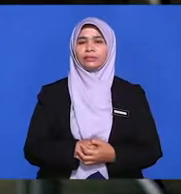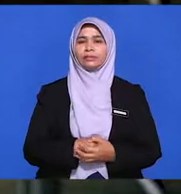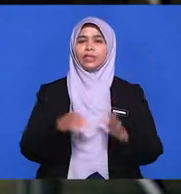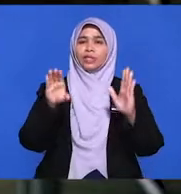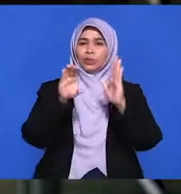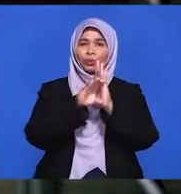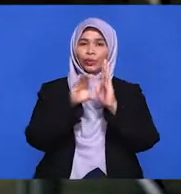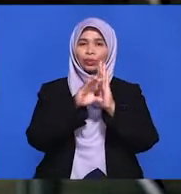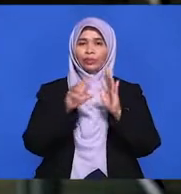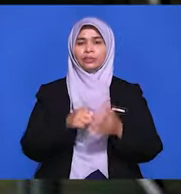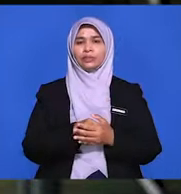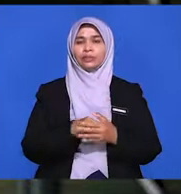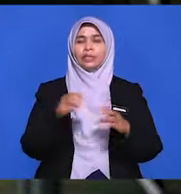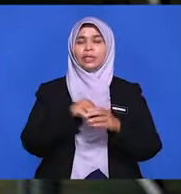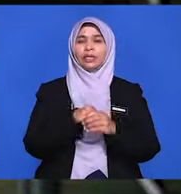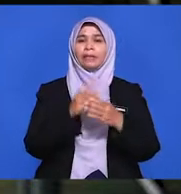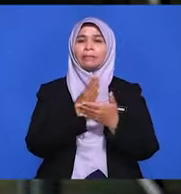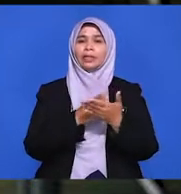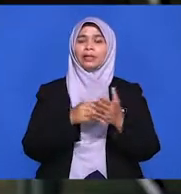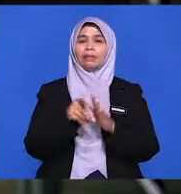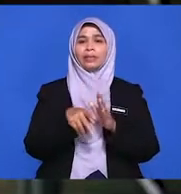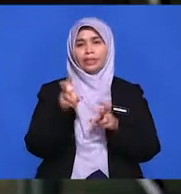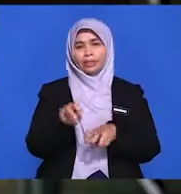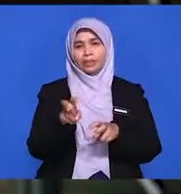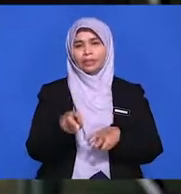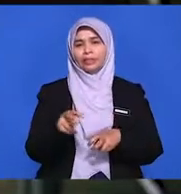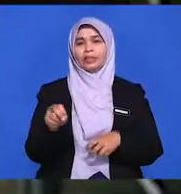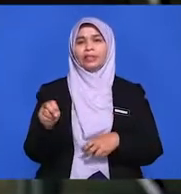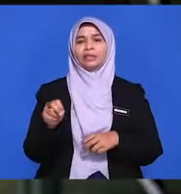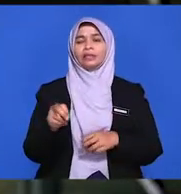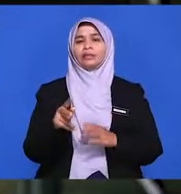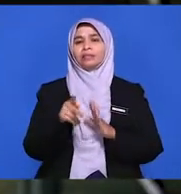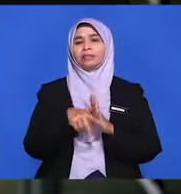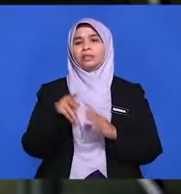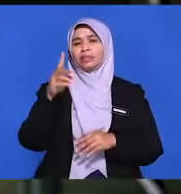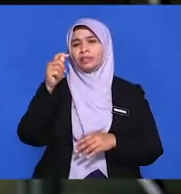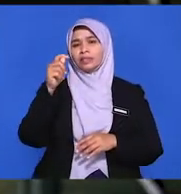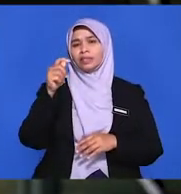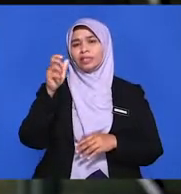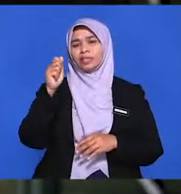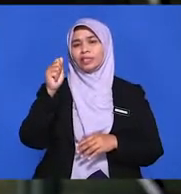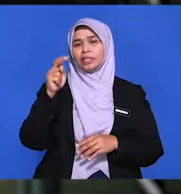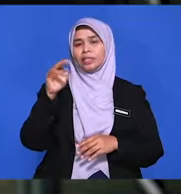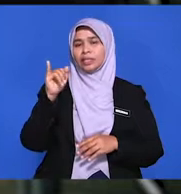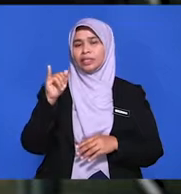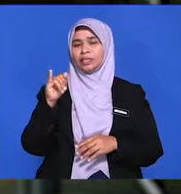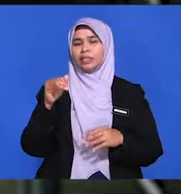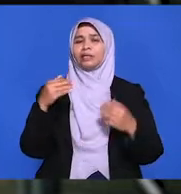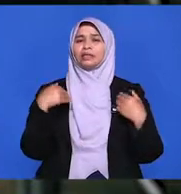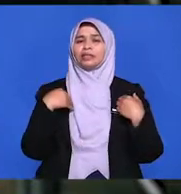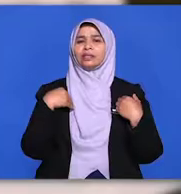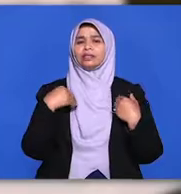Contohnya, dalam bidang pertanian, peladang menghadapi masalah pelupusan daun